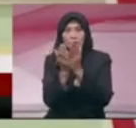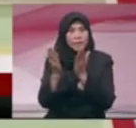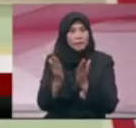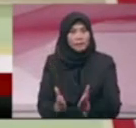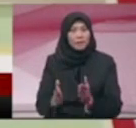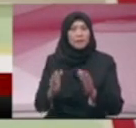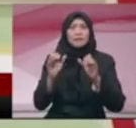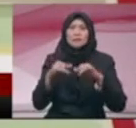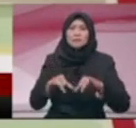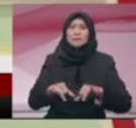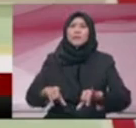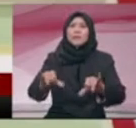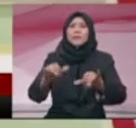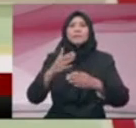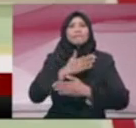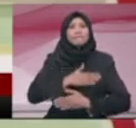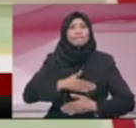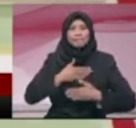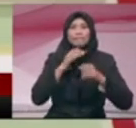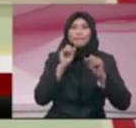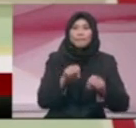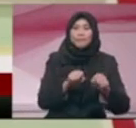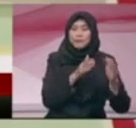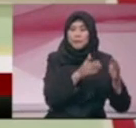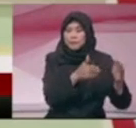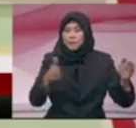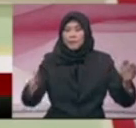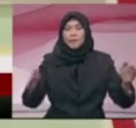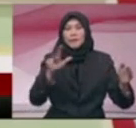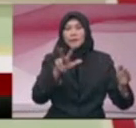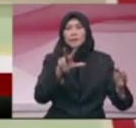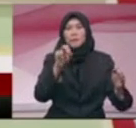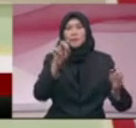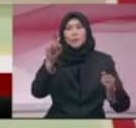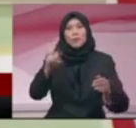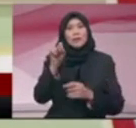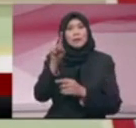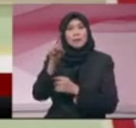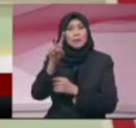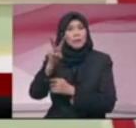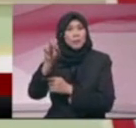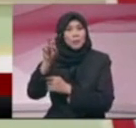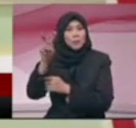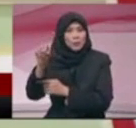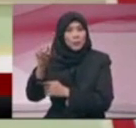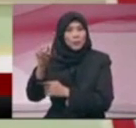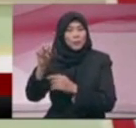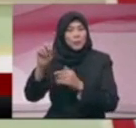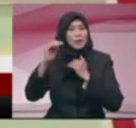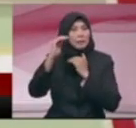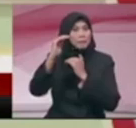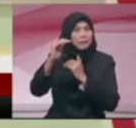terus dinikmati sehingga 30 November 2020 atau